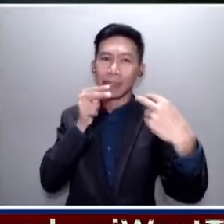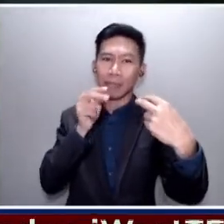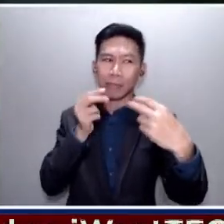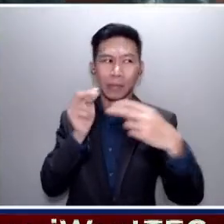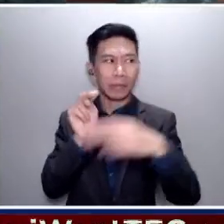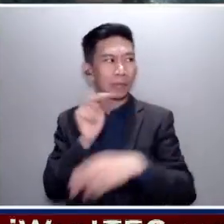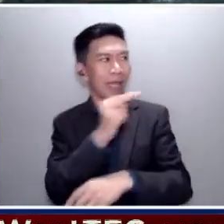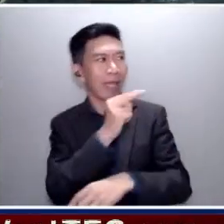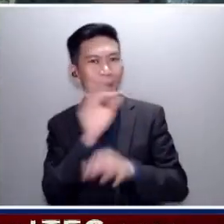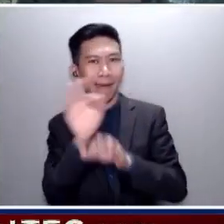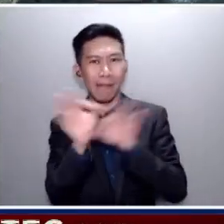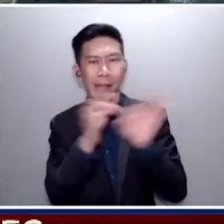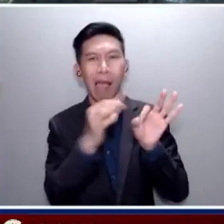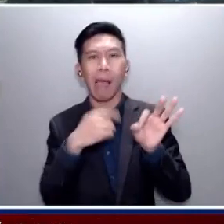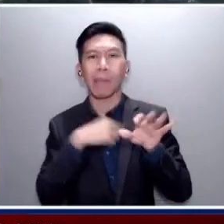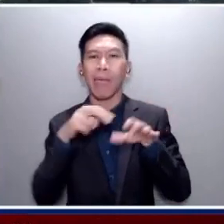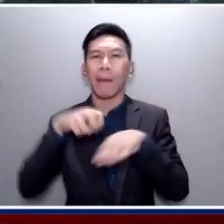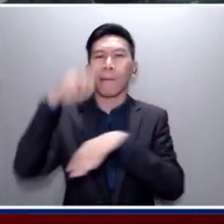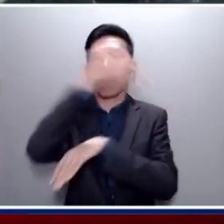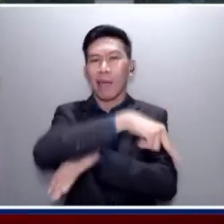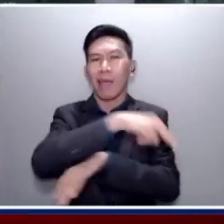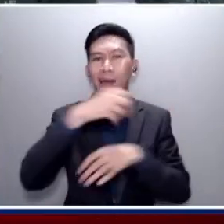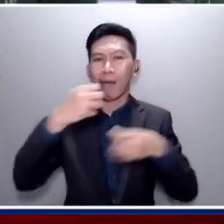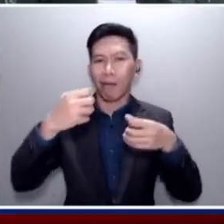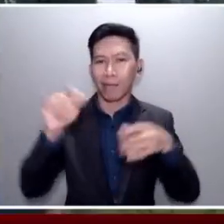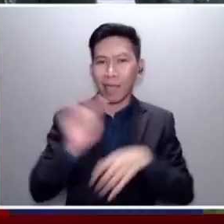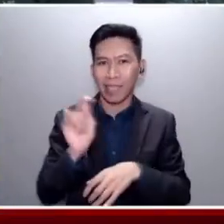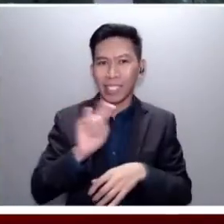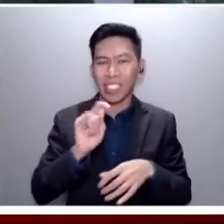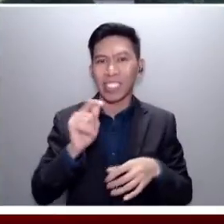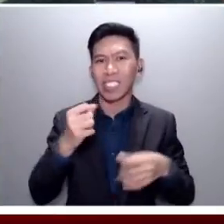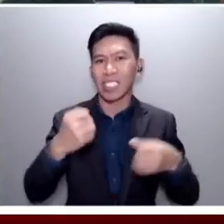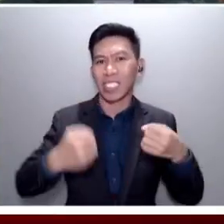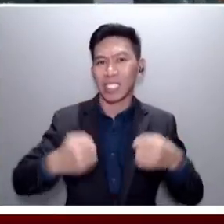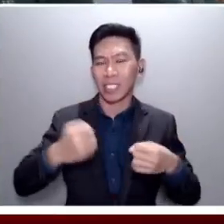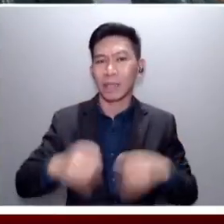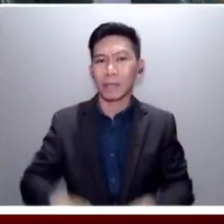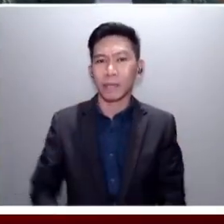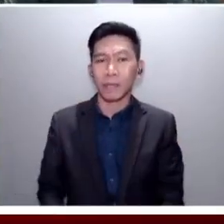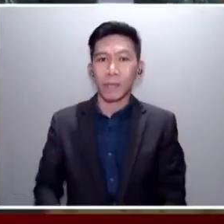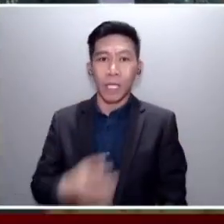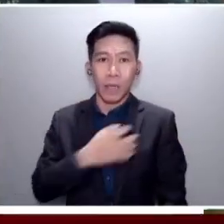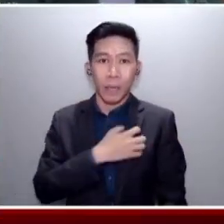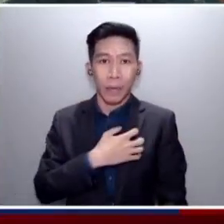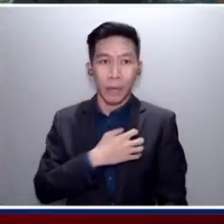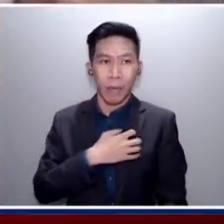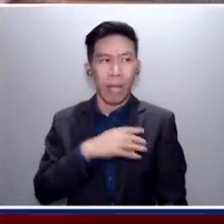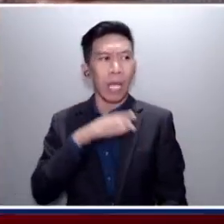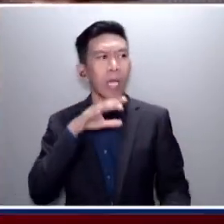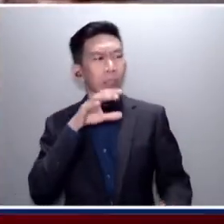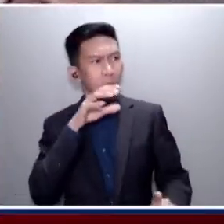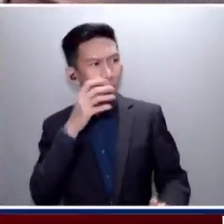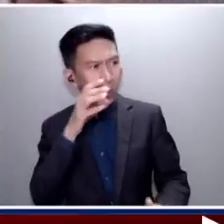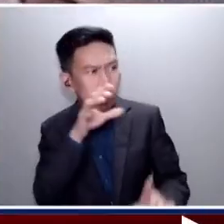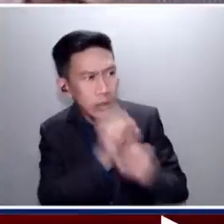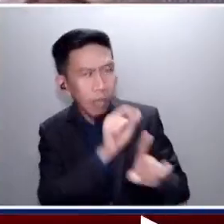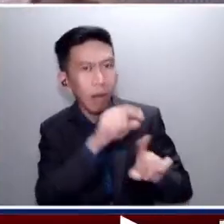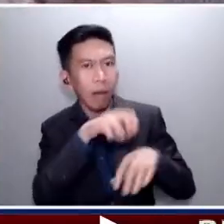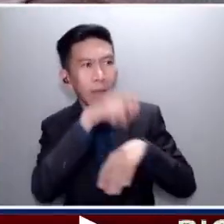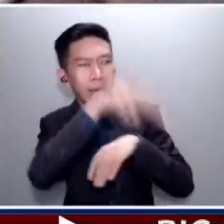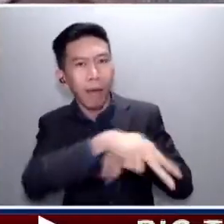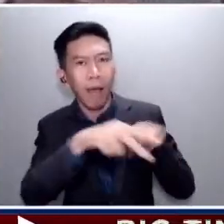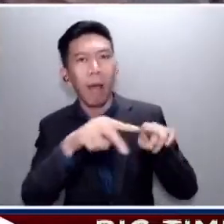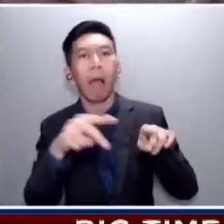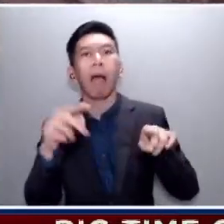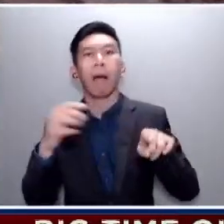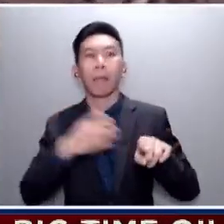sinabayan ko lang ng talo. Actually talaga, yun na nag-call attention sa pulis natin. Yung tumalun siya, pasusuligaw siya, in-hold up ako.